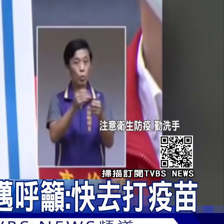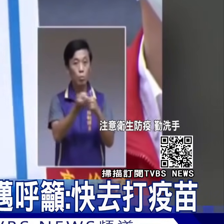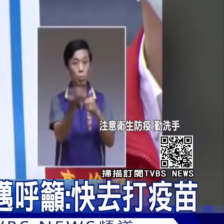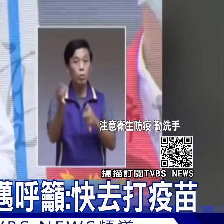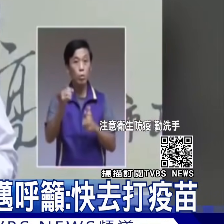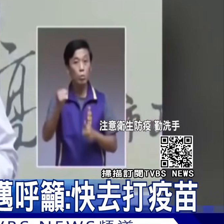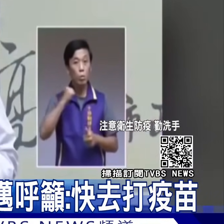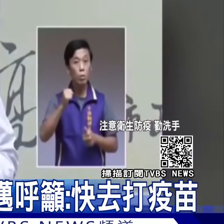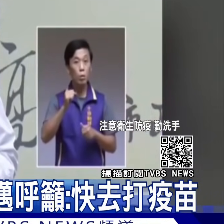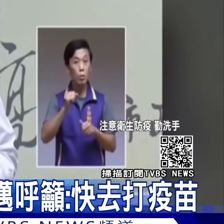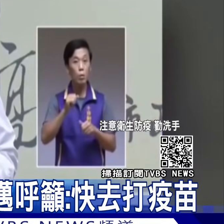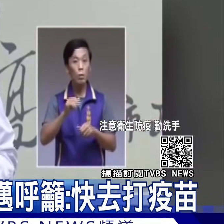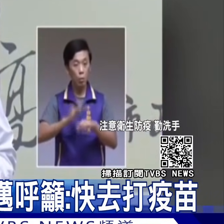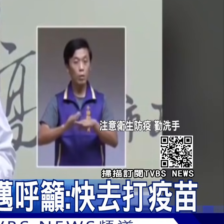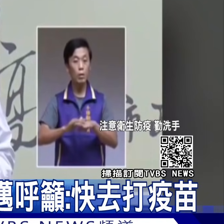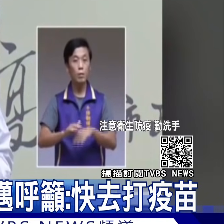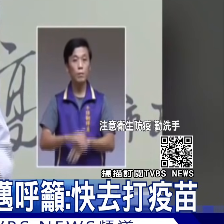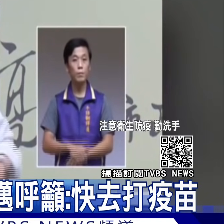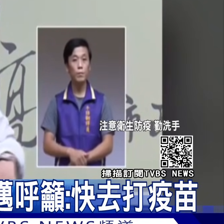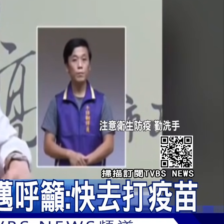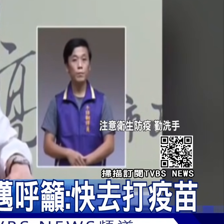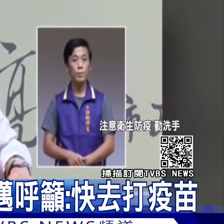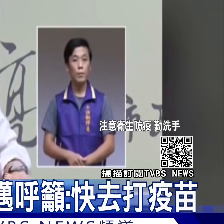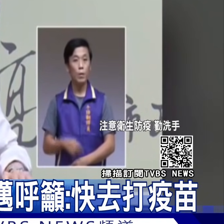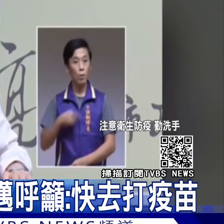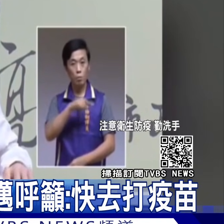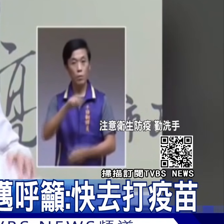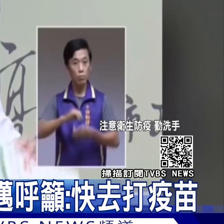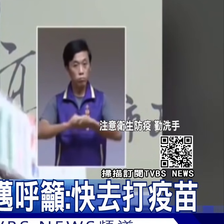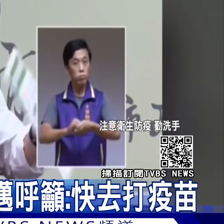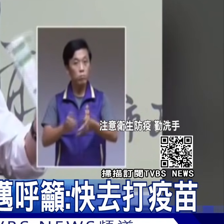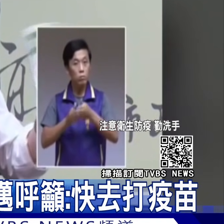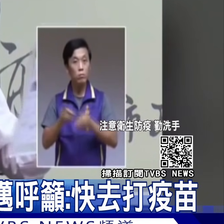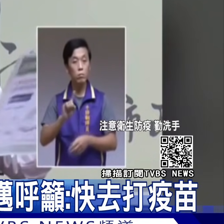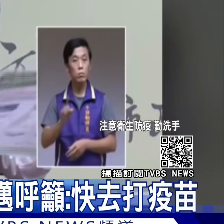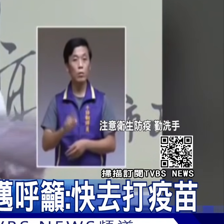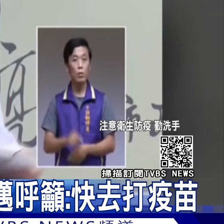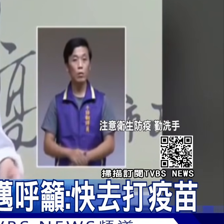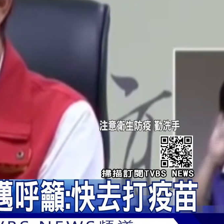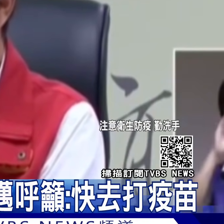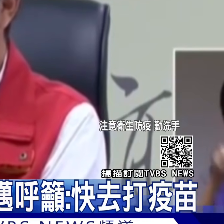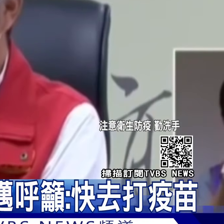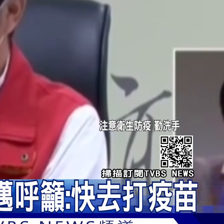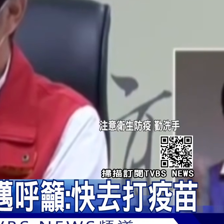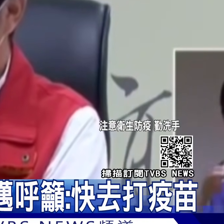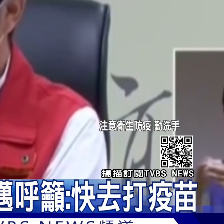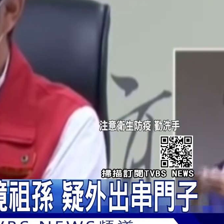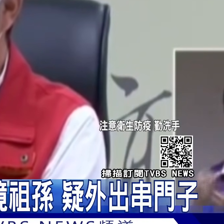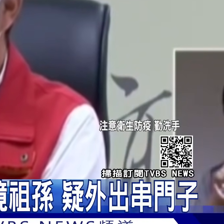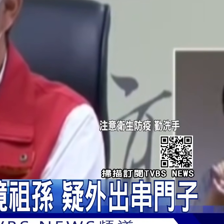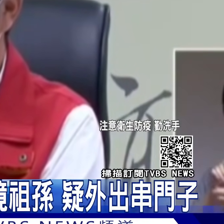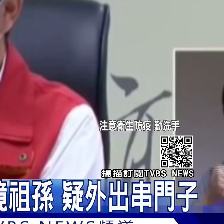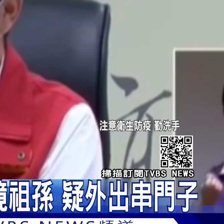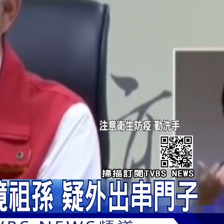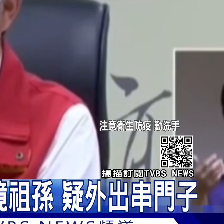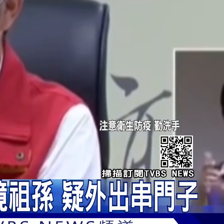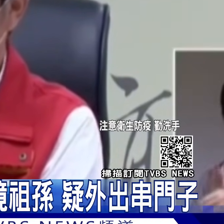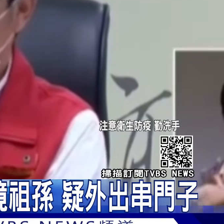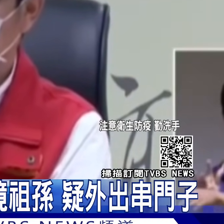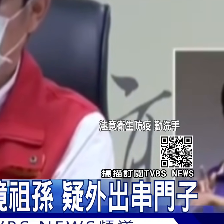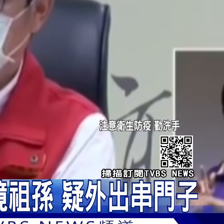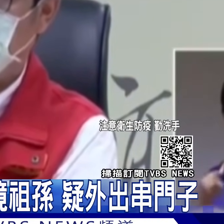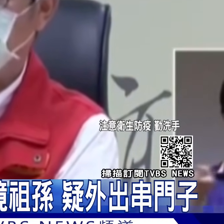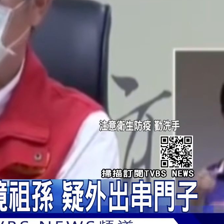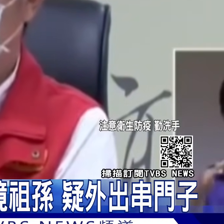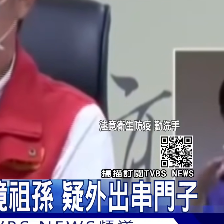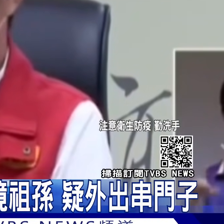定是会更强，所以那我们要一定要去施打疫苗。 连隔壁的高雄市长陈其迈